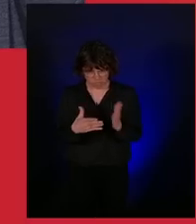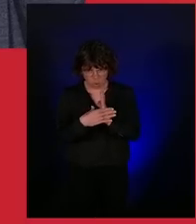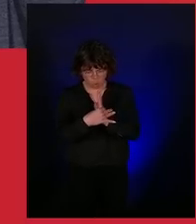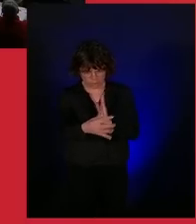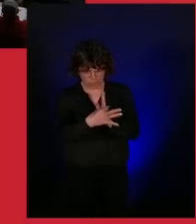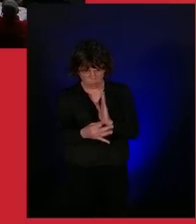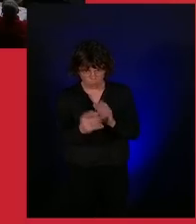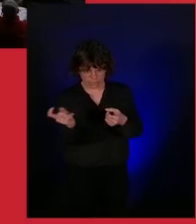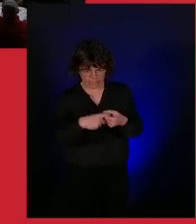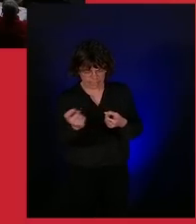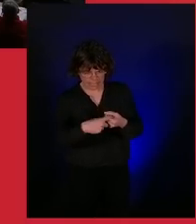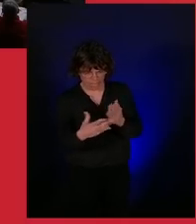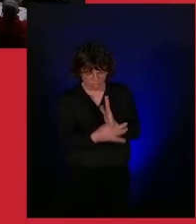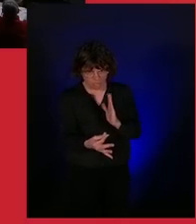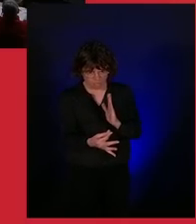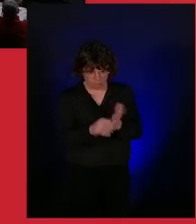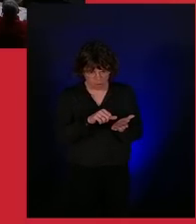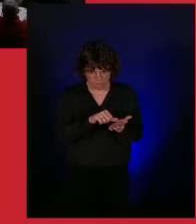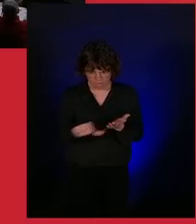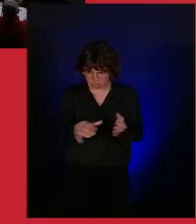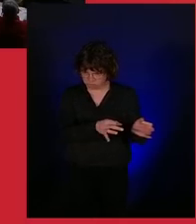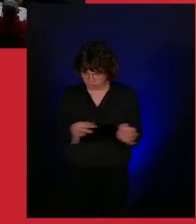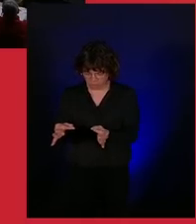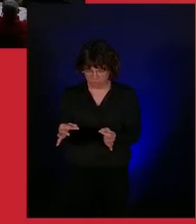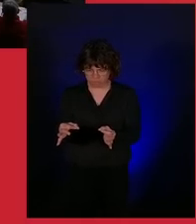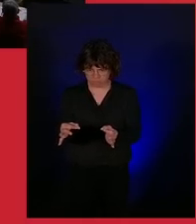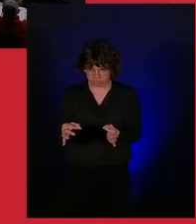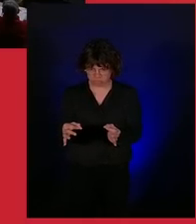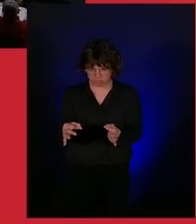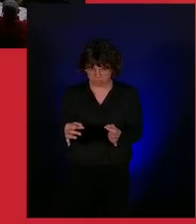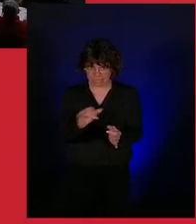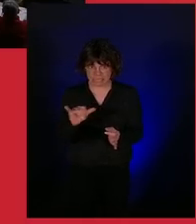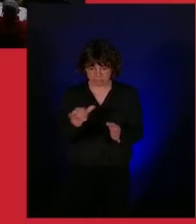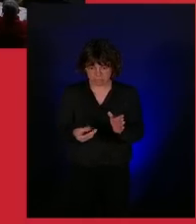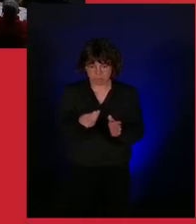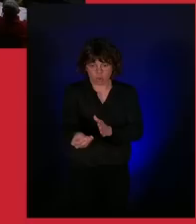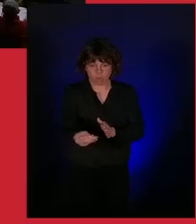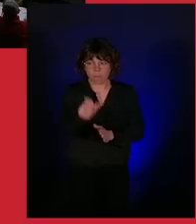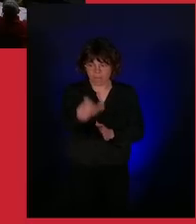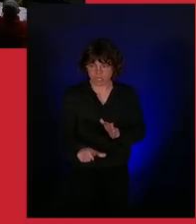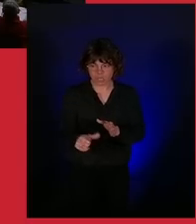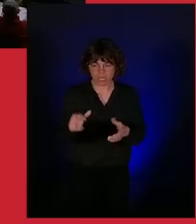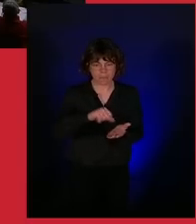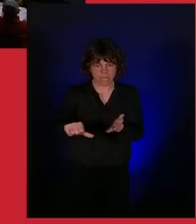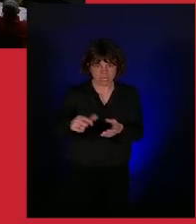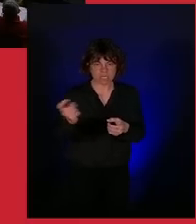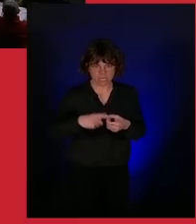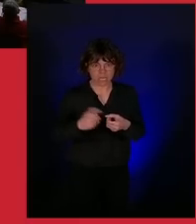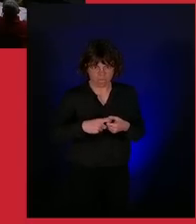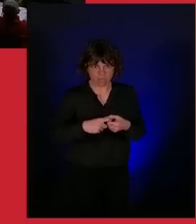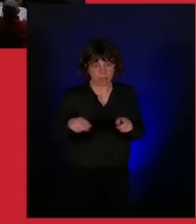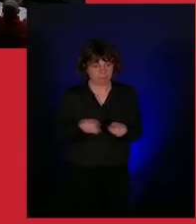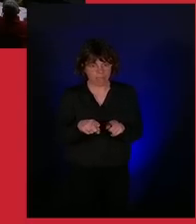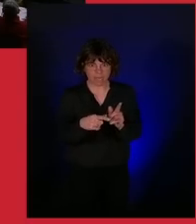des syndiqués sont réglées régulièrement à leur syndicat et qu'il en est tout autre pour le reversement à